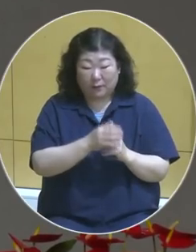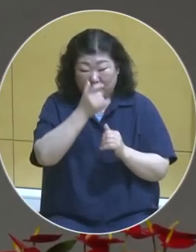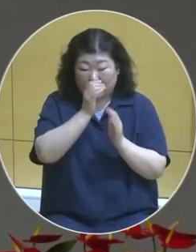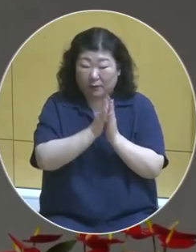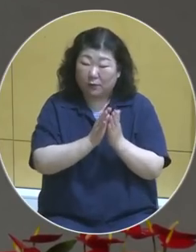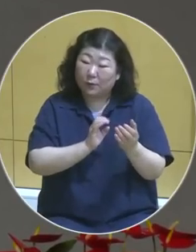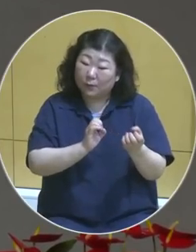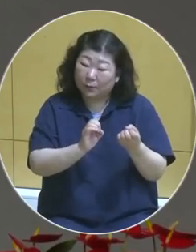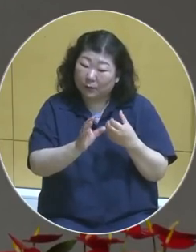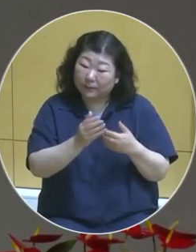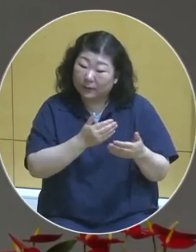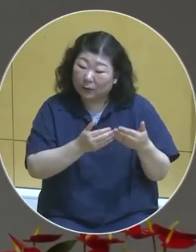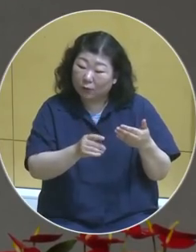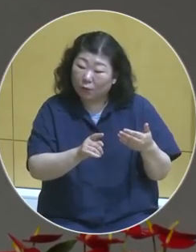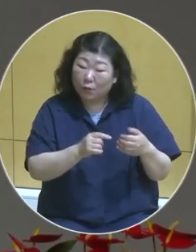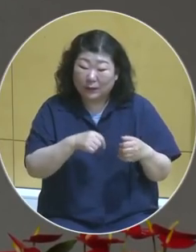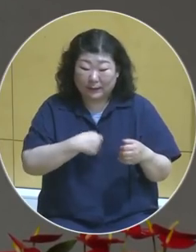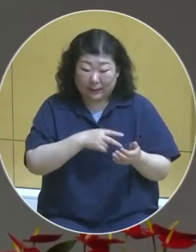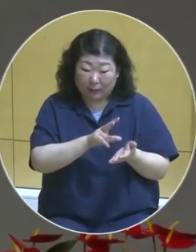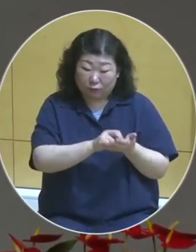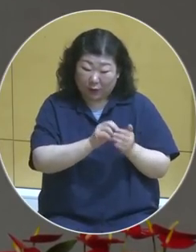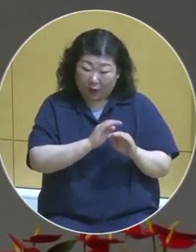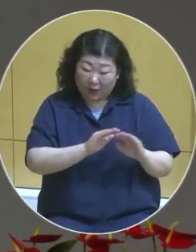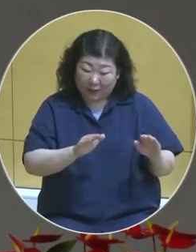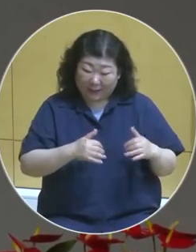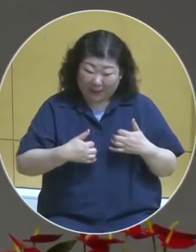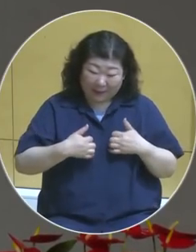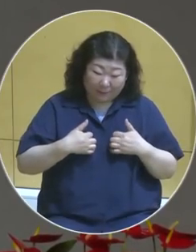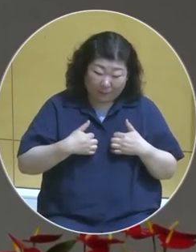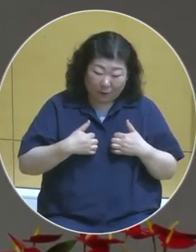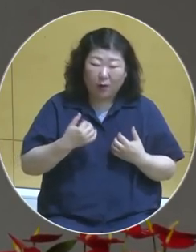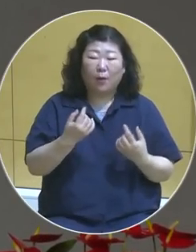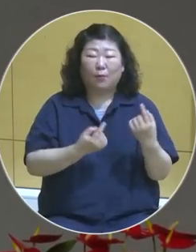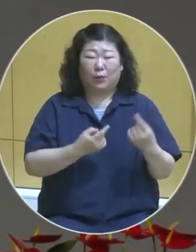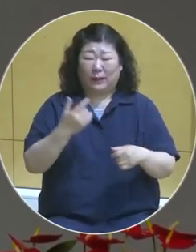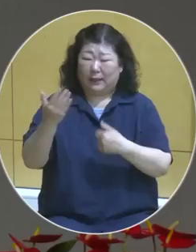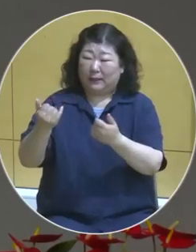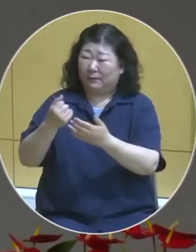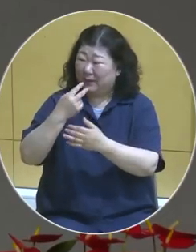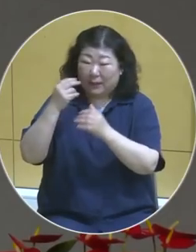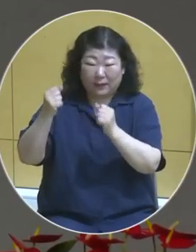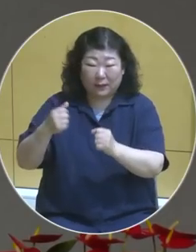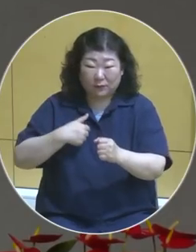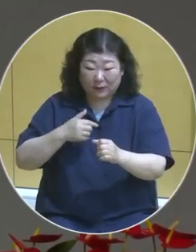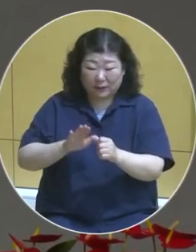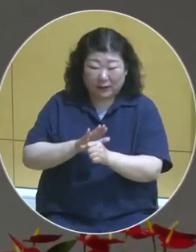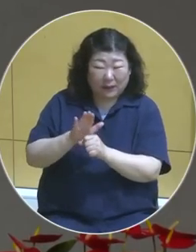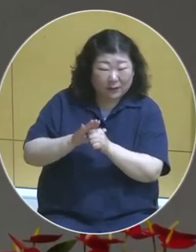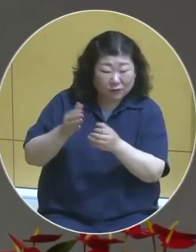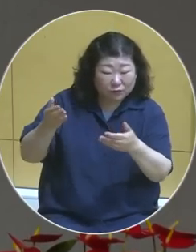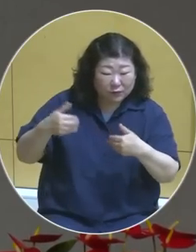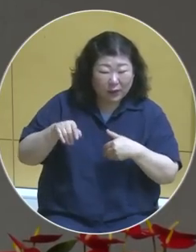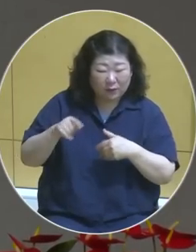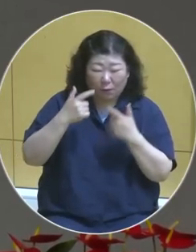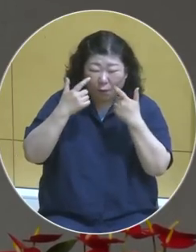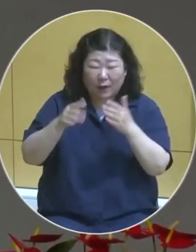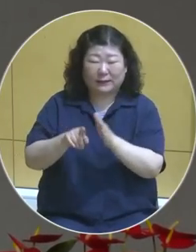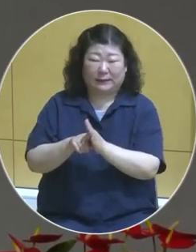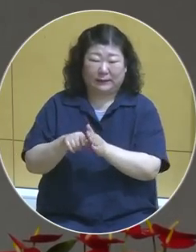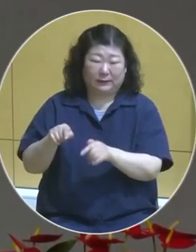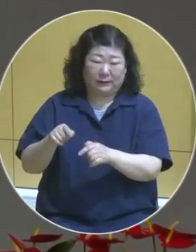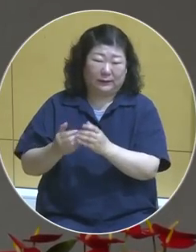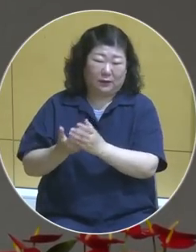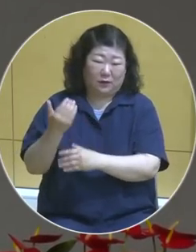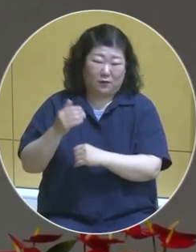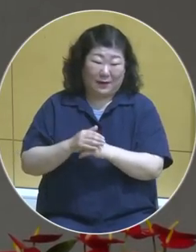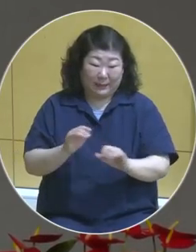체험은 자기 문제 해결의 기쁨보다도 하나님께서 살아계신다는 것, 나를 사랑하신다는 그 확신이 삶에 있어서